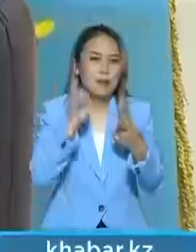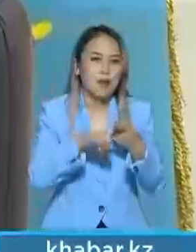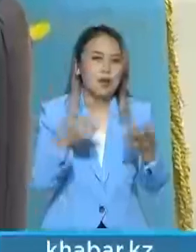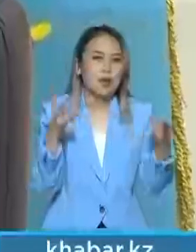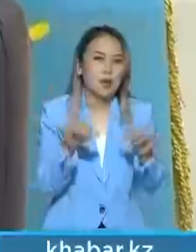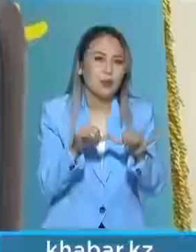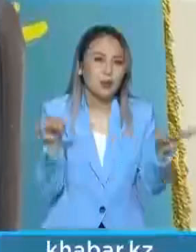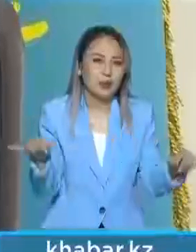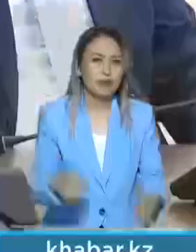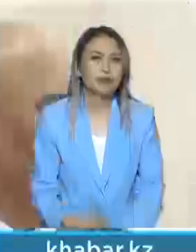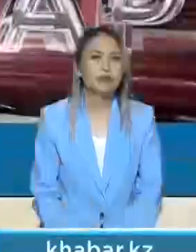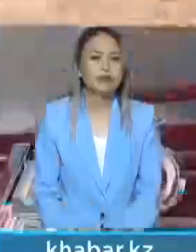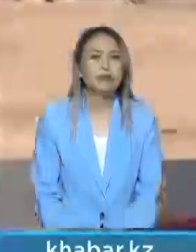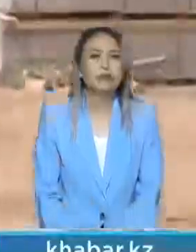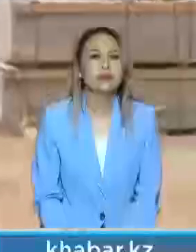арттыру қажет.